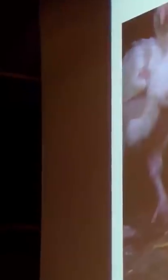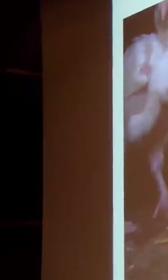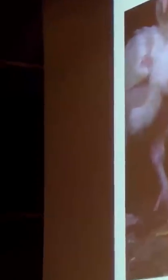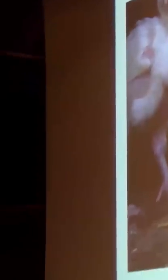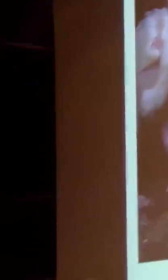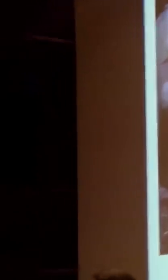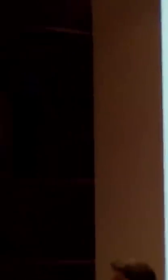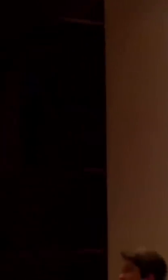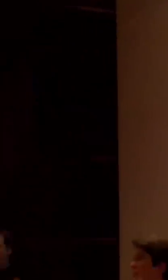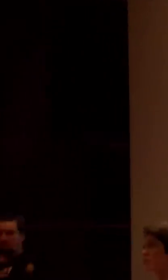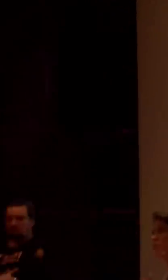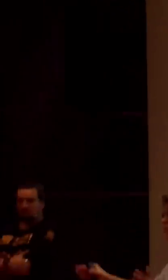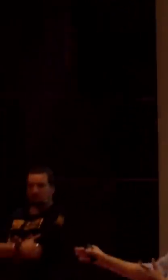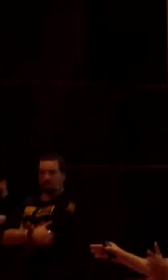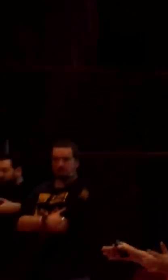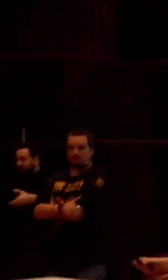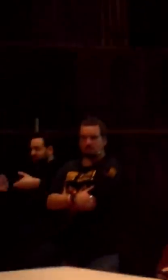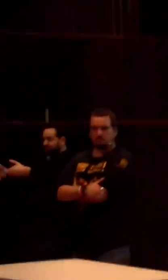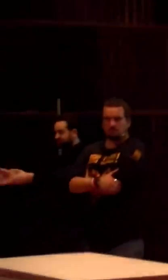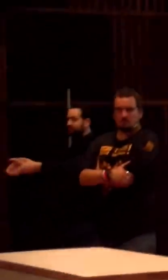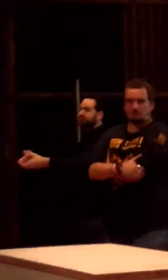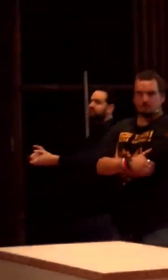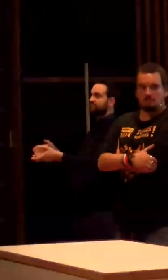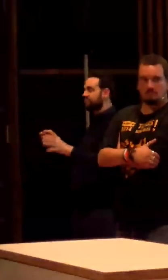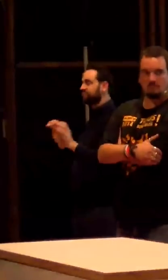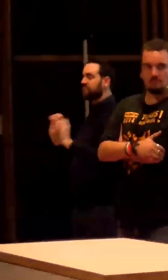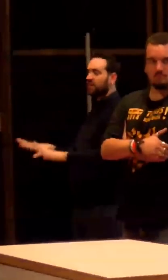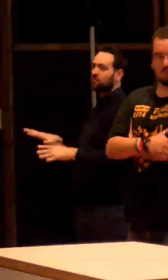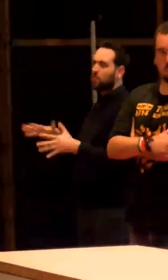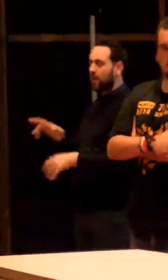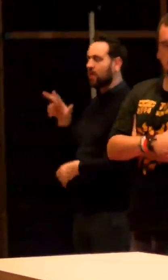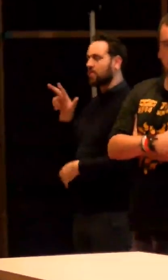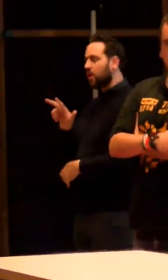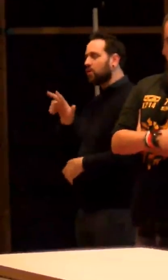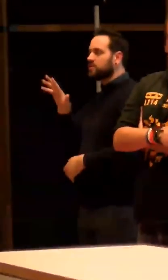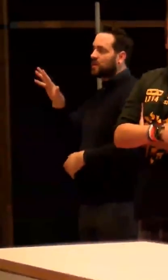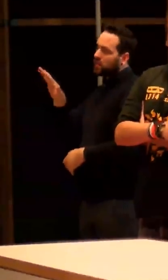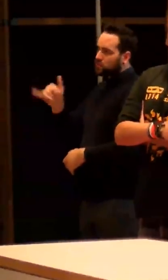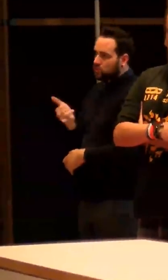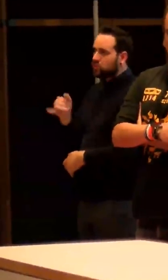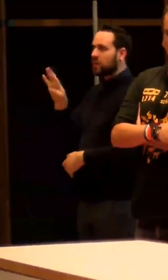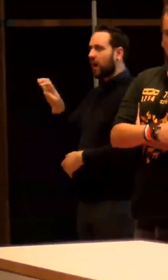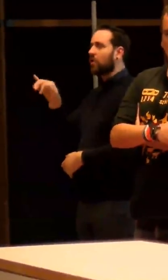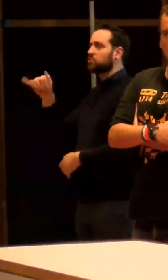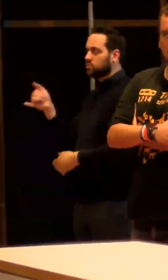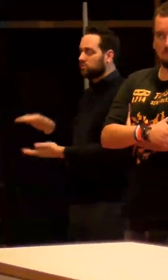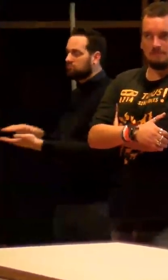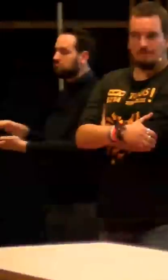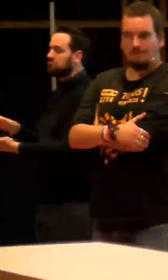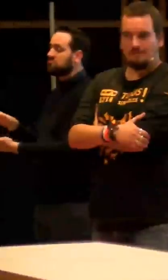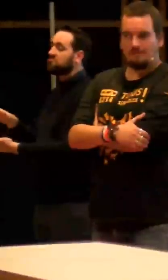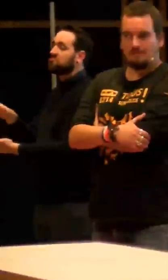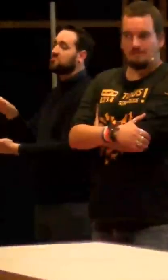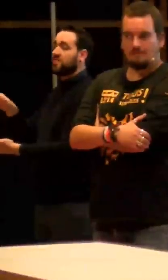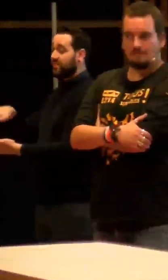32, 35, 40 jours en fonction des élevages, mais ils vont rester toute leur vie sur ces litières.